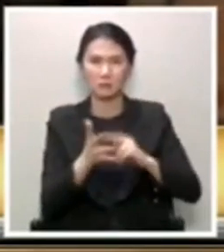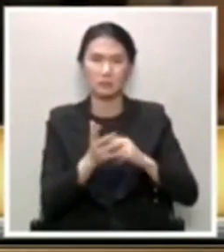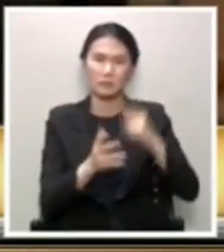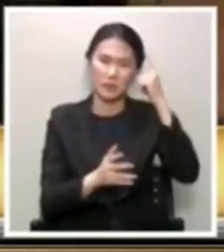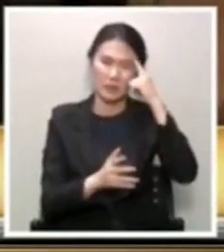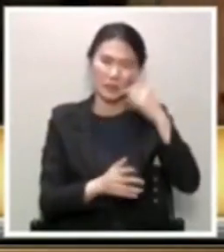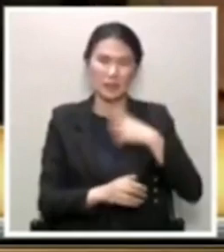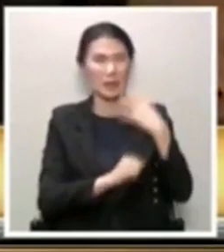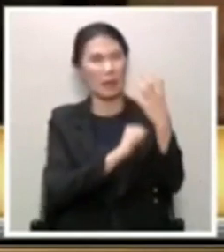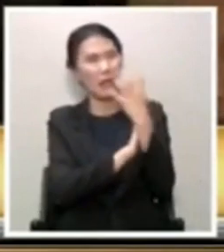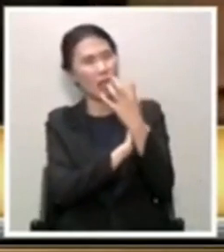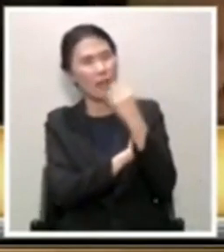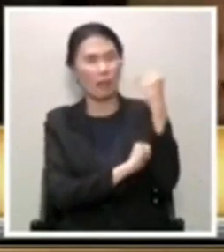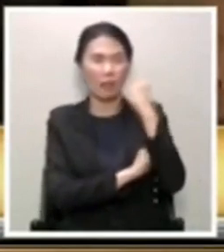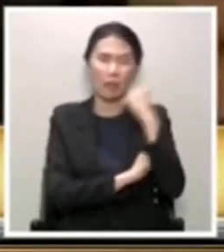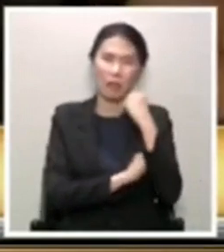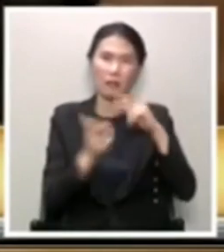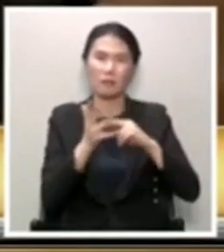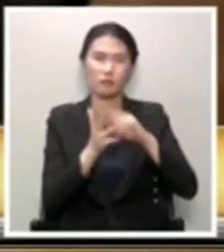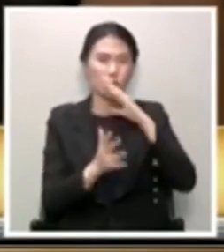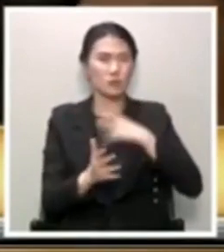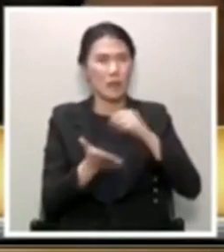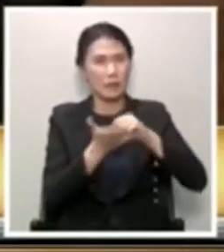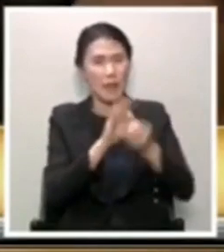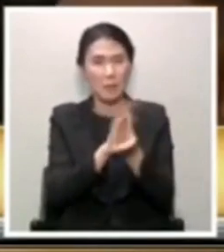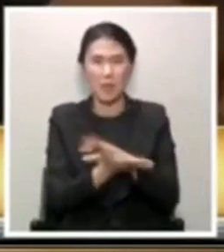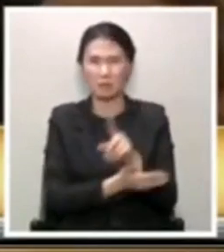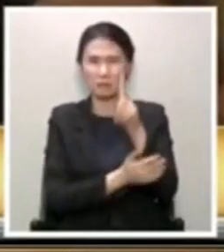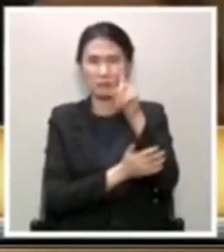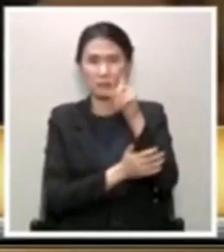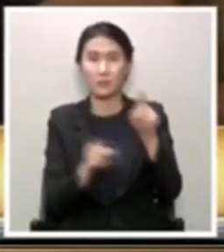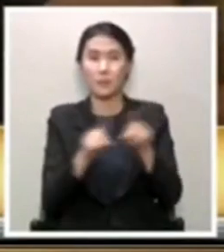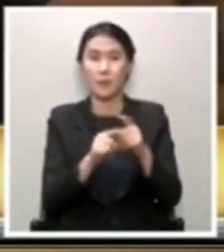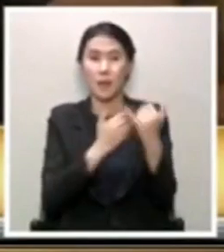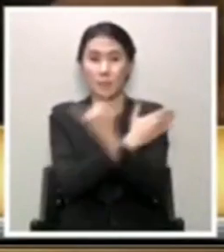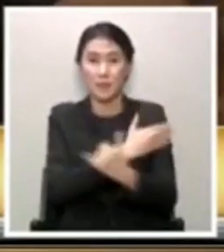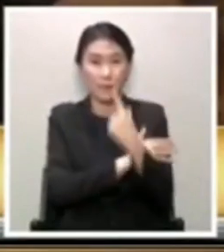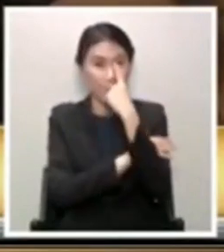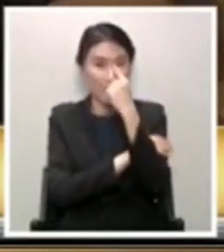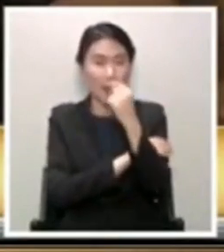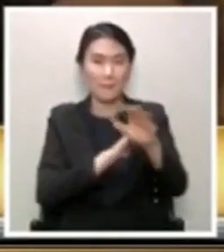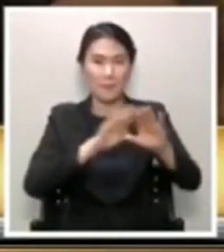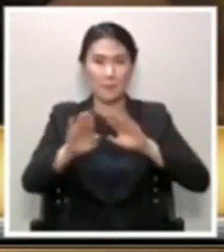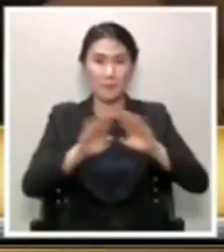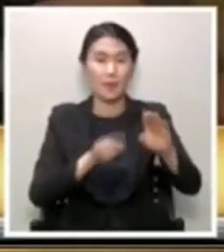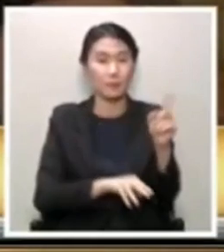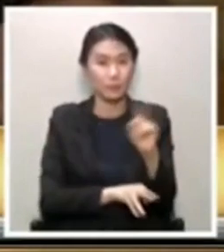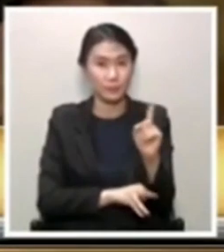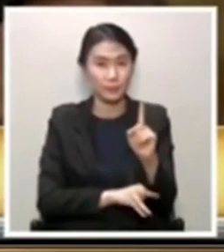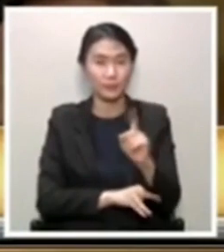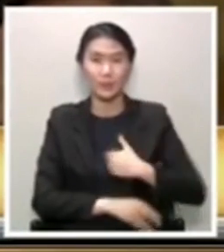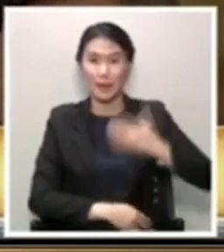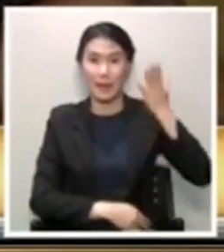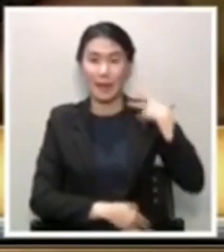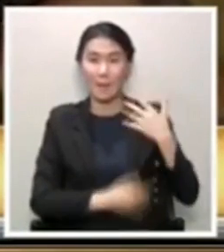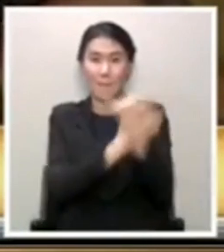ไปมาแล้วเราอยากจะซ่อมแซมบ้านก็ไม่ให้เราซ่อมแซมนะครับในฝรั่งเนี่ยครับเค้ามีการเปรียบเทียบกันนะครับคือตอนที่สหรัฐอเมริ